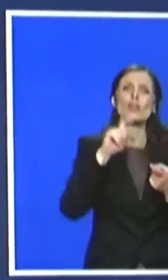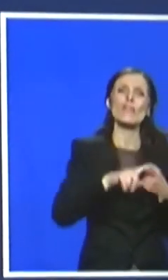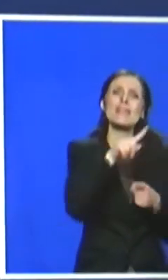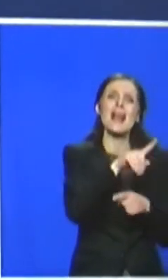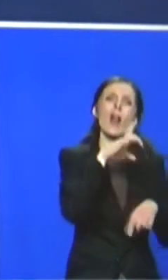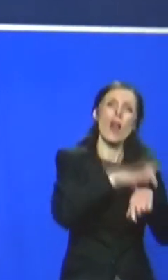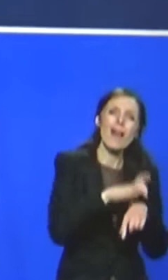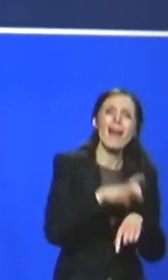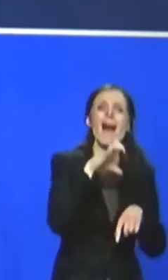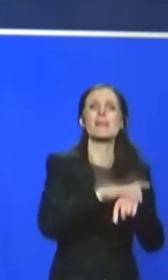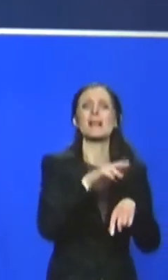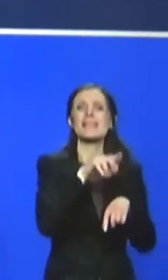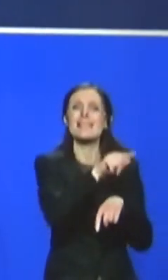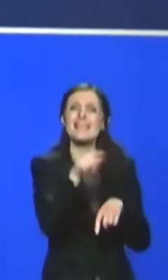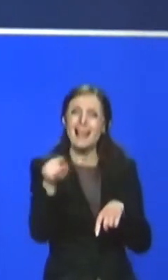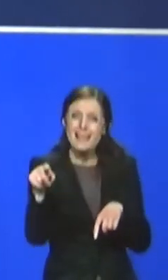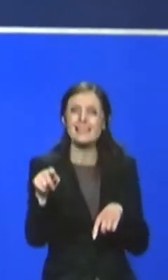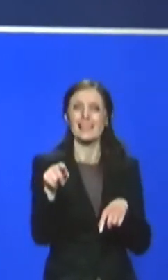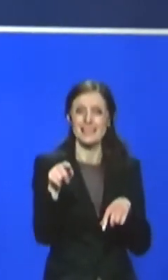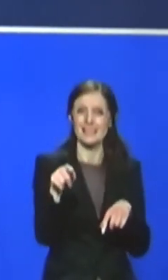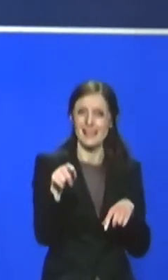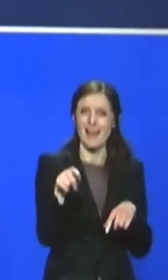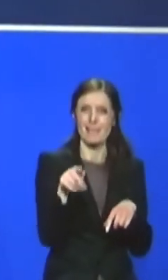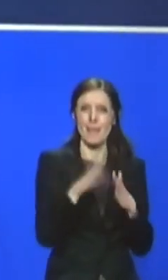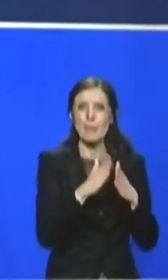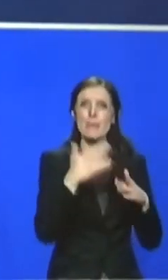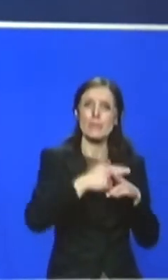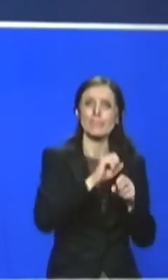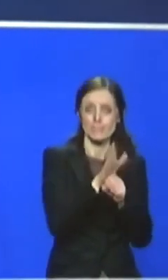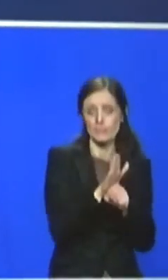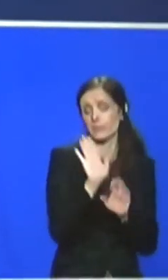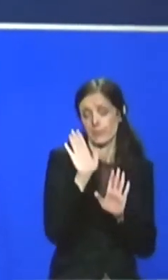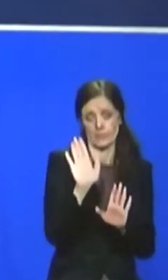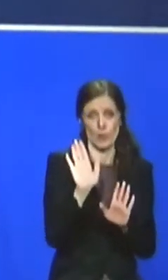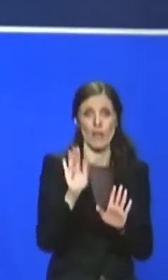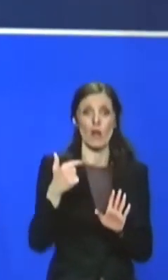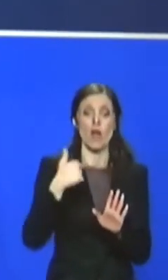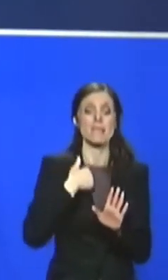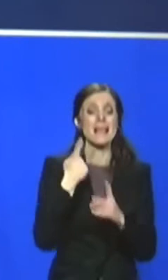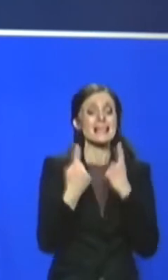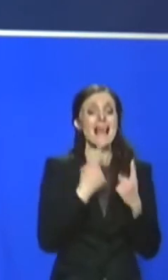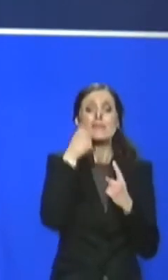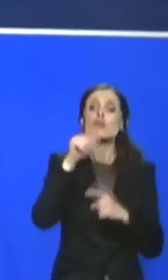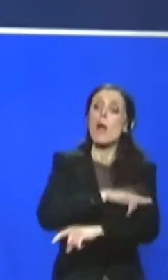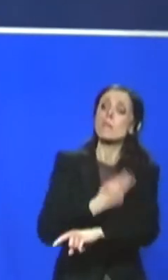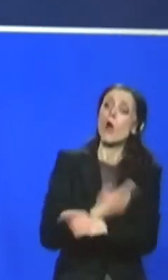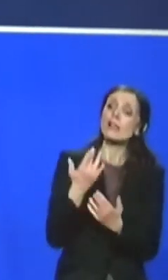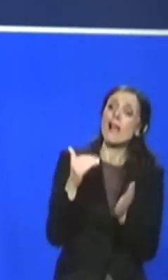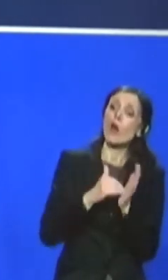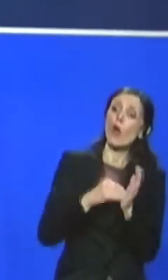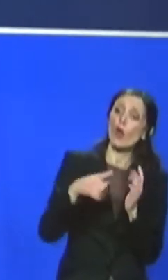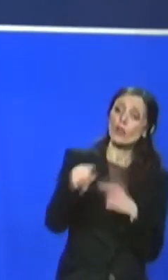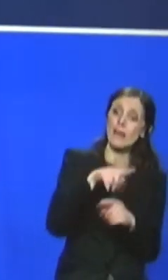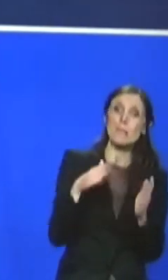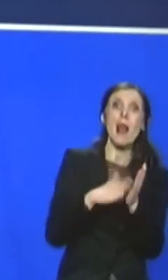moram da vam kažem da u ovakvoj situaciji mi raspoređujemo i preraspodeljujemo potreban kadar prema potrebama bolnice, da li je to povećan